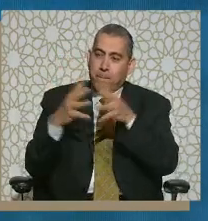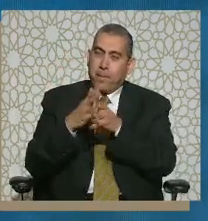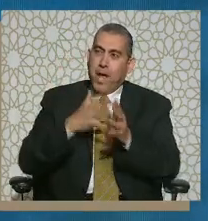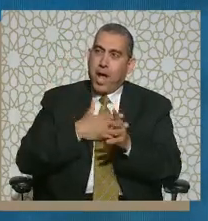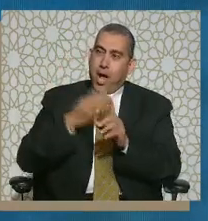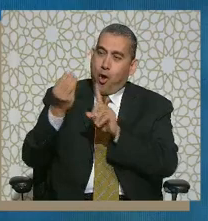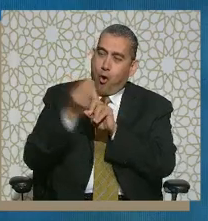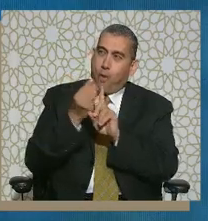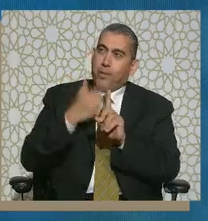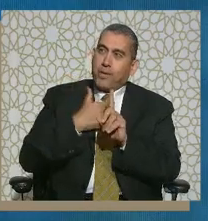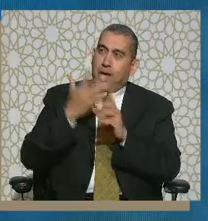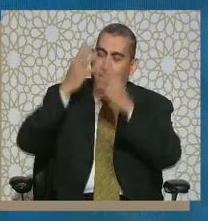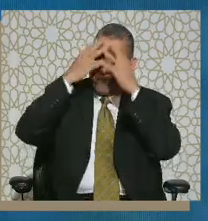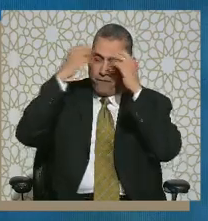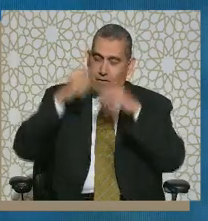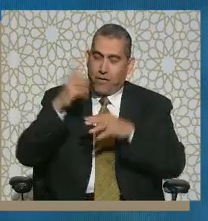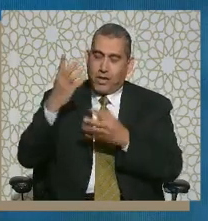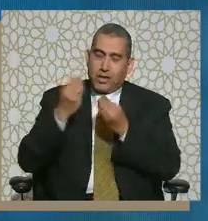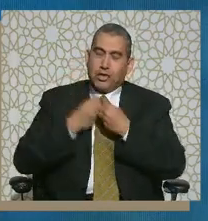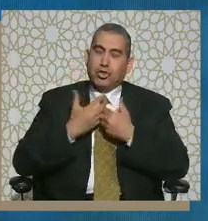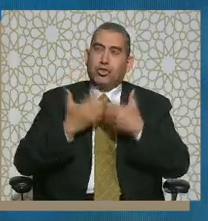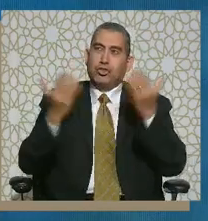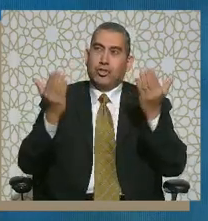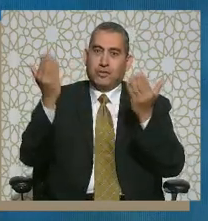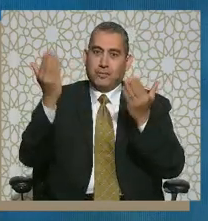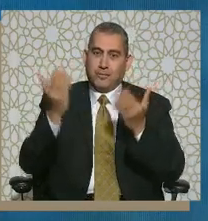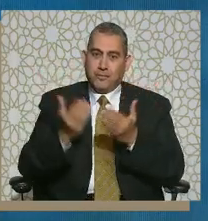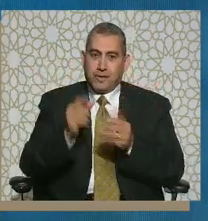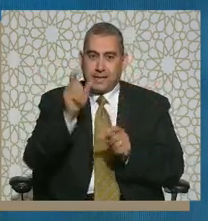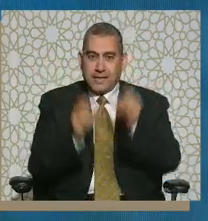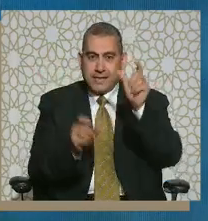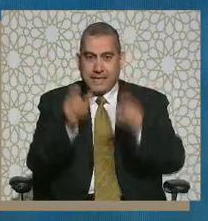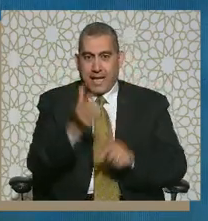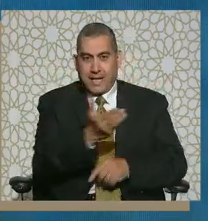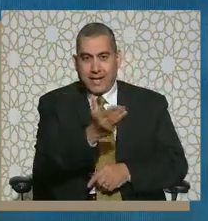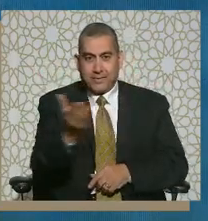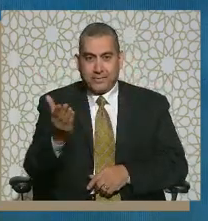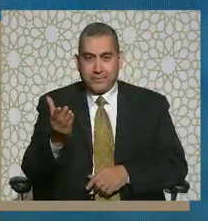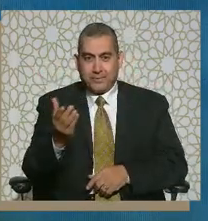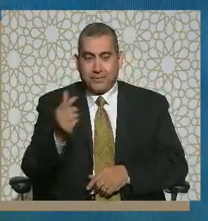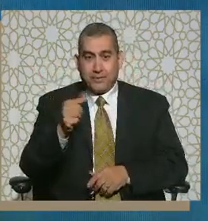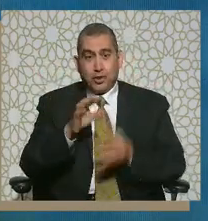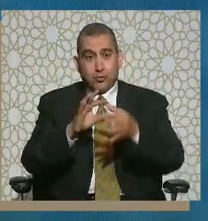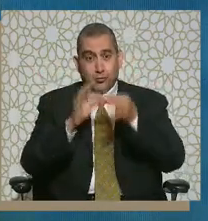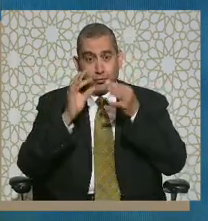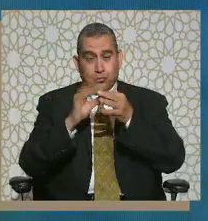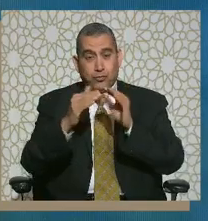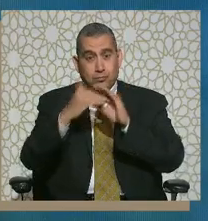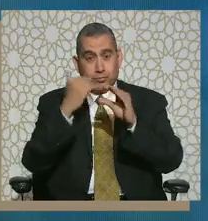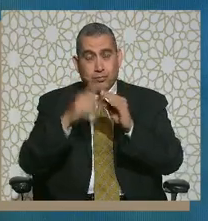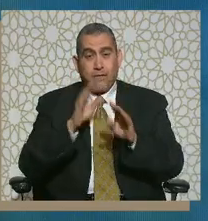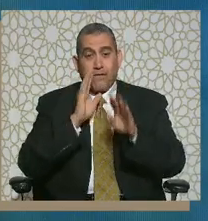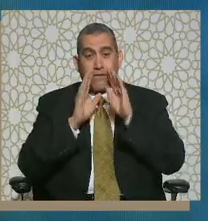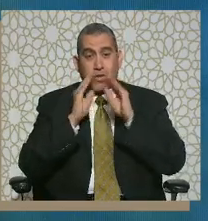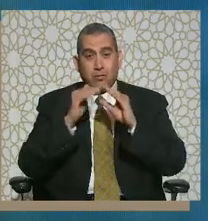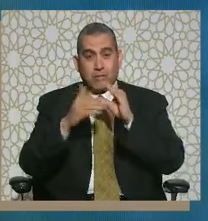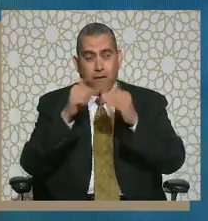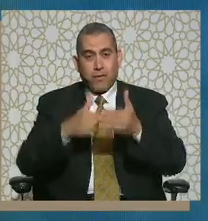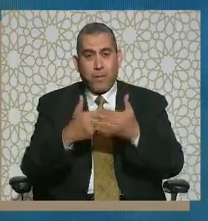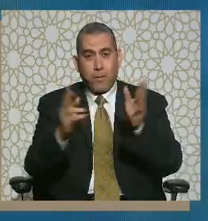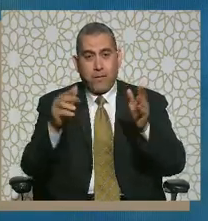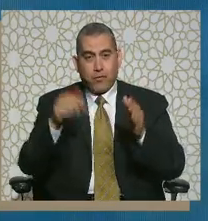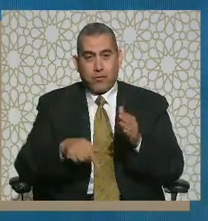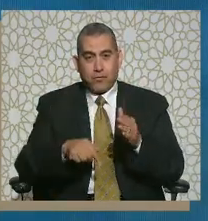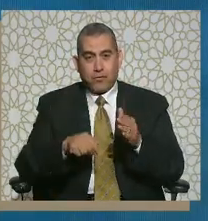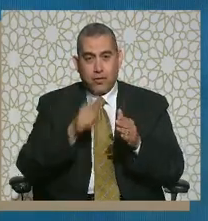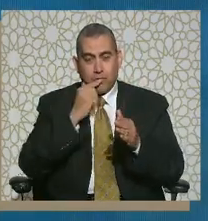يا صاحب الفضل والجود. يا سادة احكونا، صفحتنا مفتوحة،